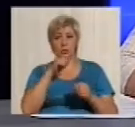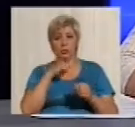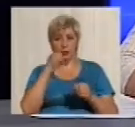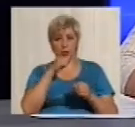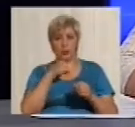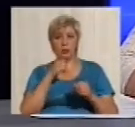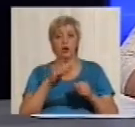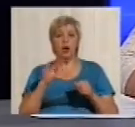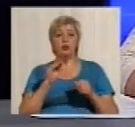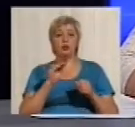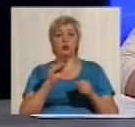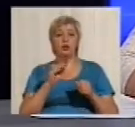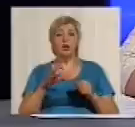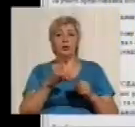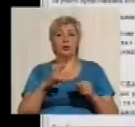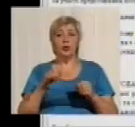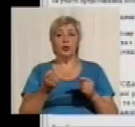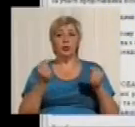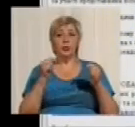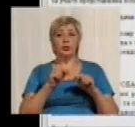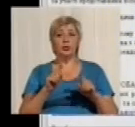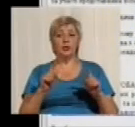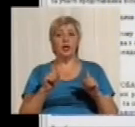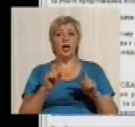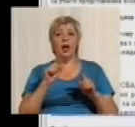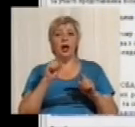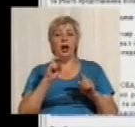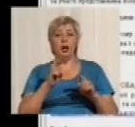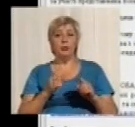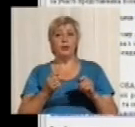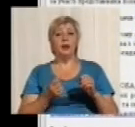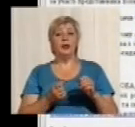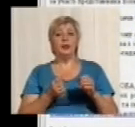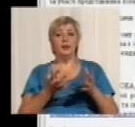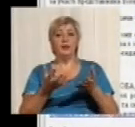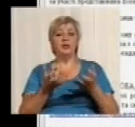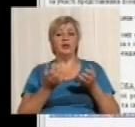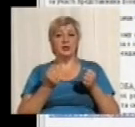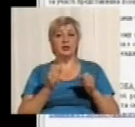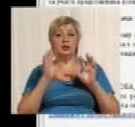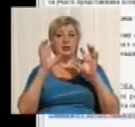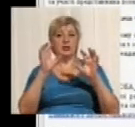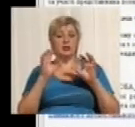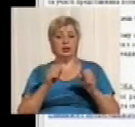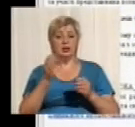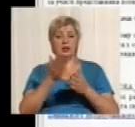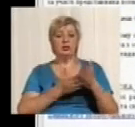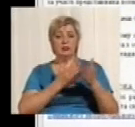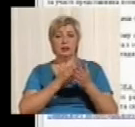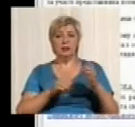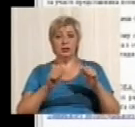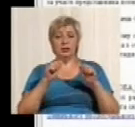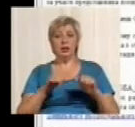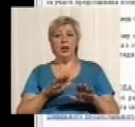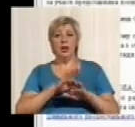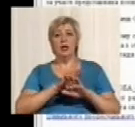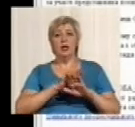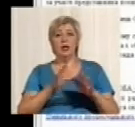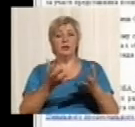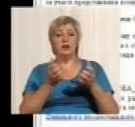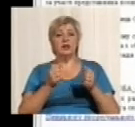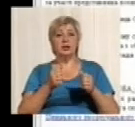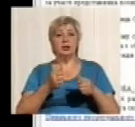Жовтневого району про те, аби визнати незаконним та скасувати рішення, а також визнати недійсним договор оренди